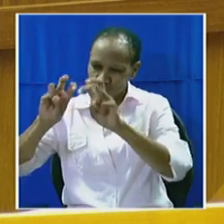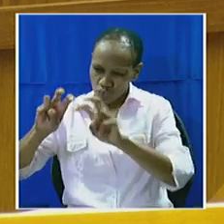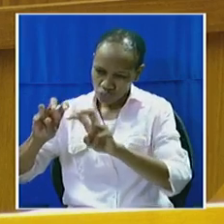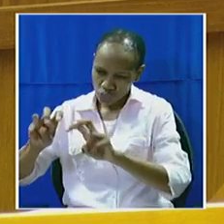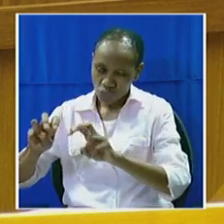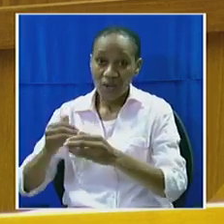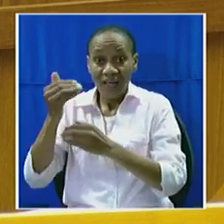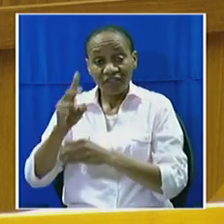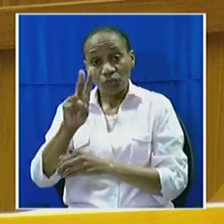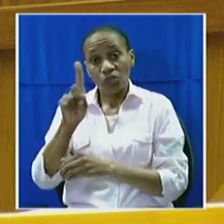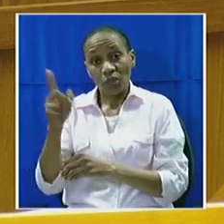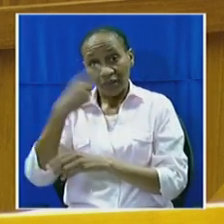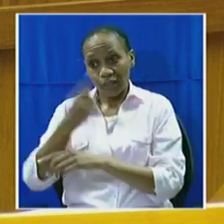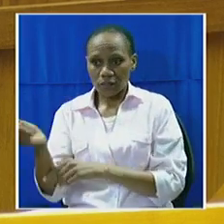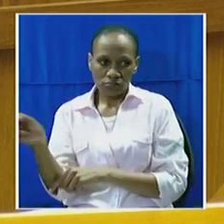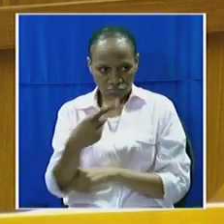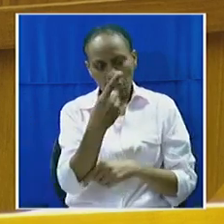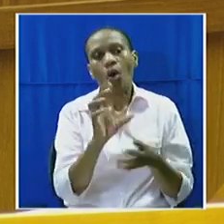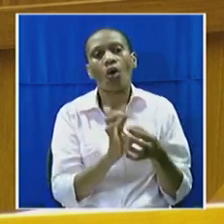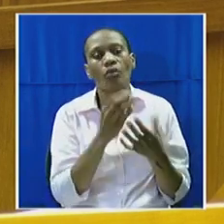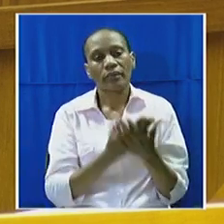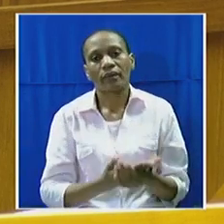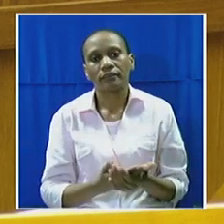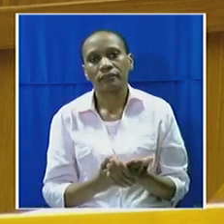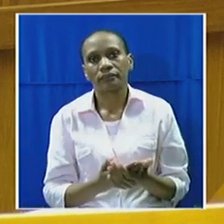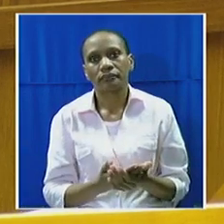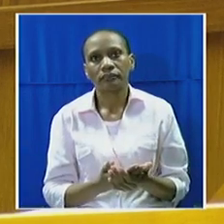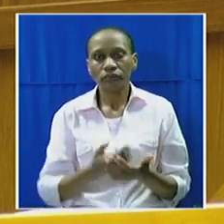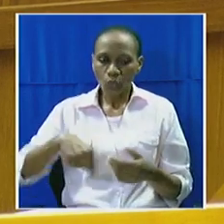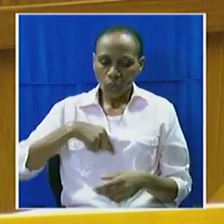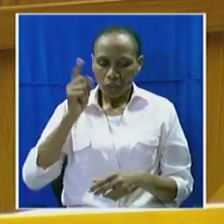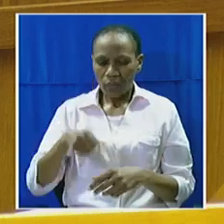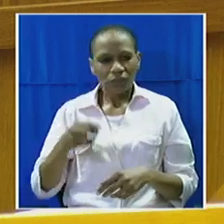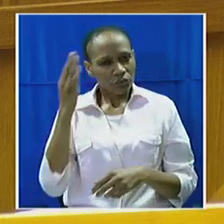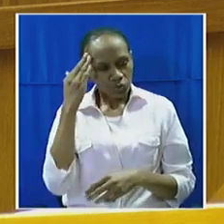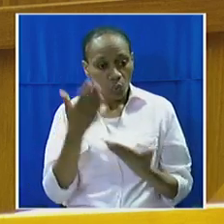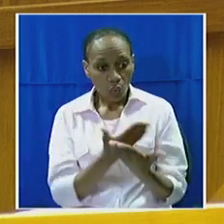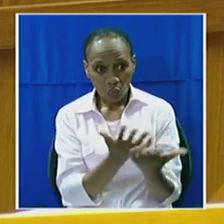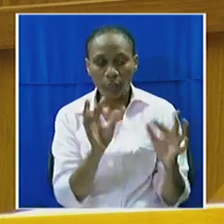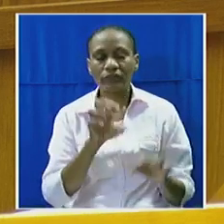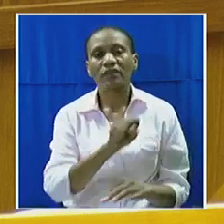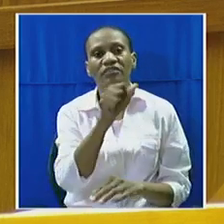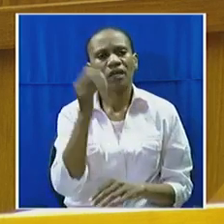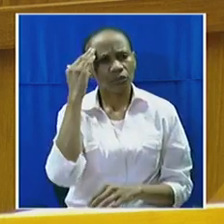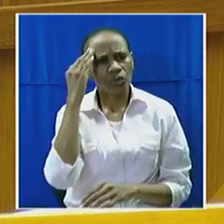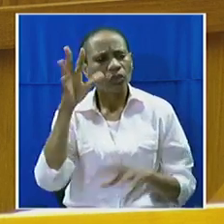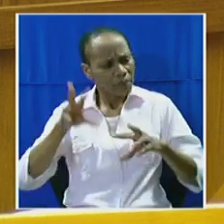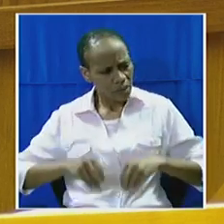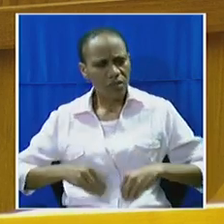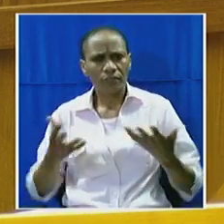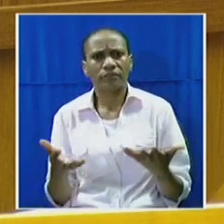ukuya emakhaya. Asikwamukele lokho bahlali baseNingizimu Afrika. Iyona ndlela lezokwenza singabi nakungabaza ukuthi izinhlelo